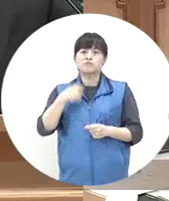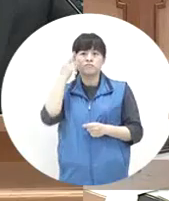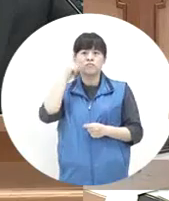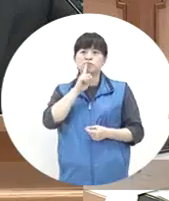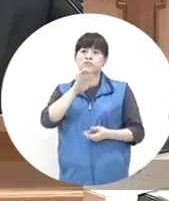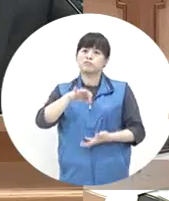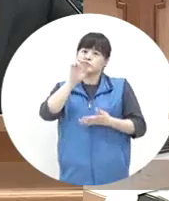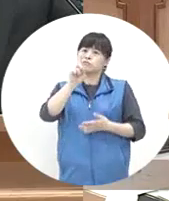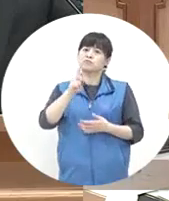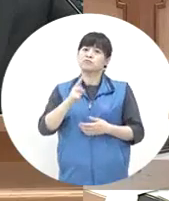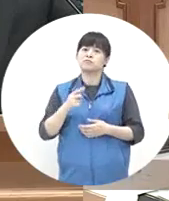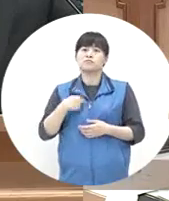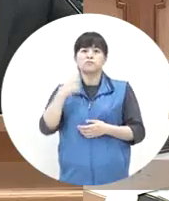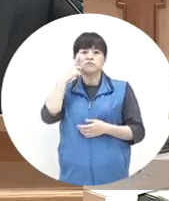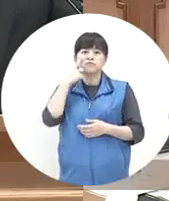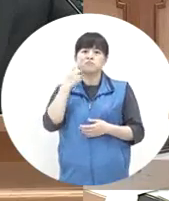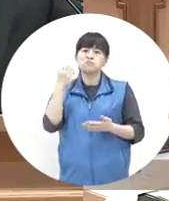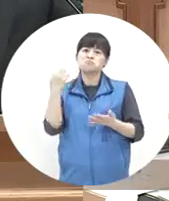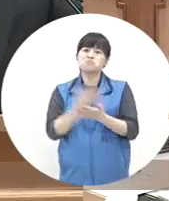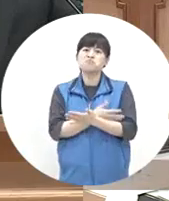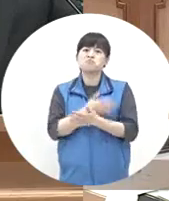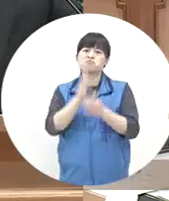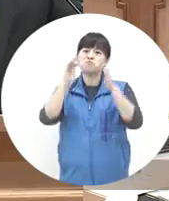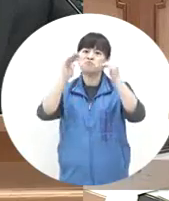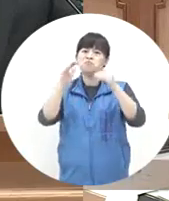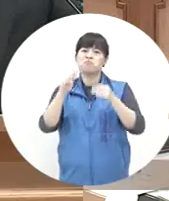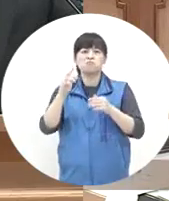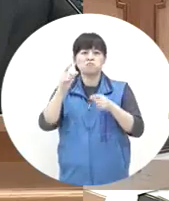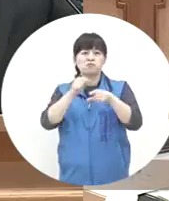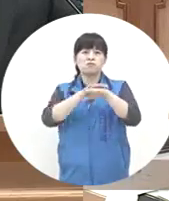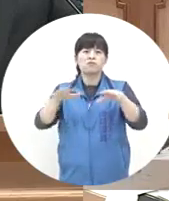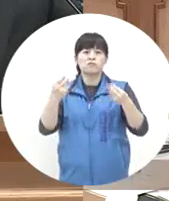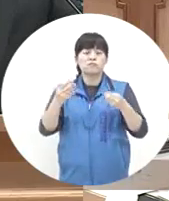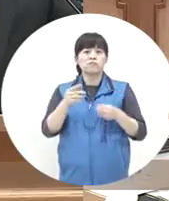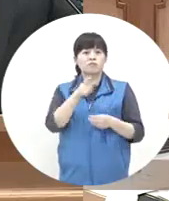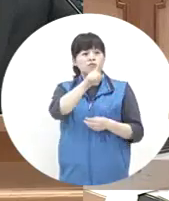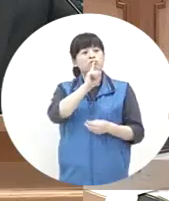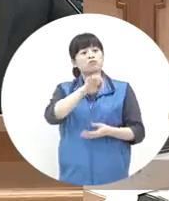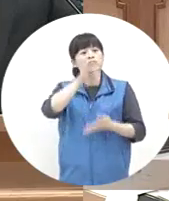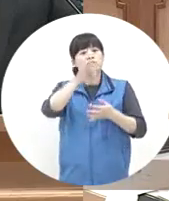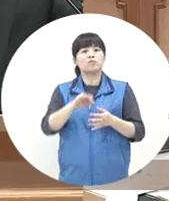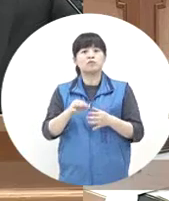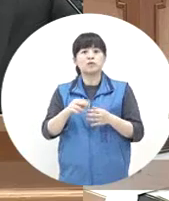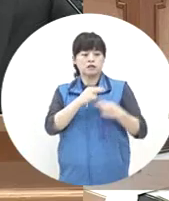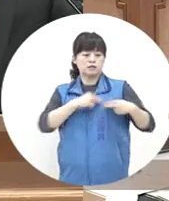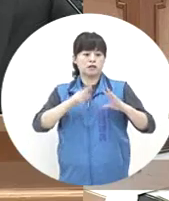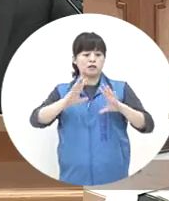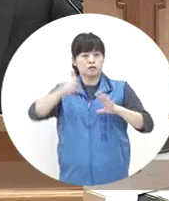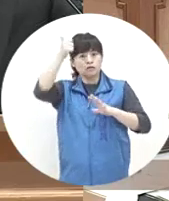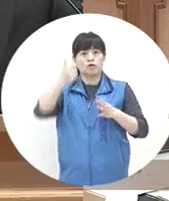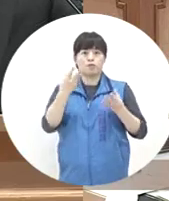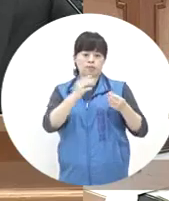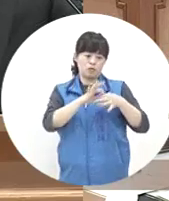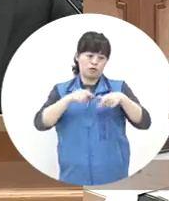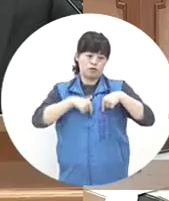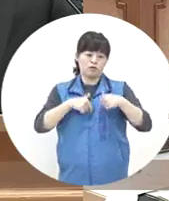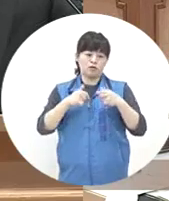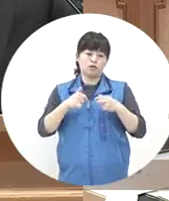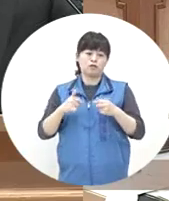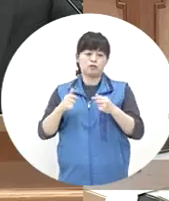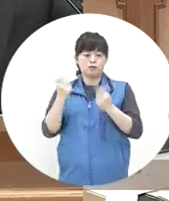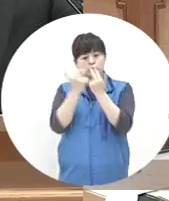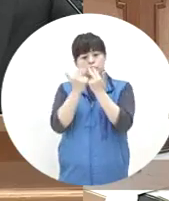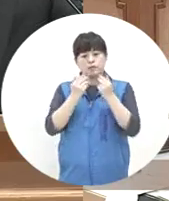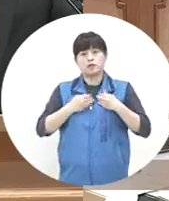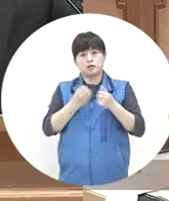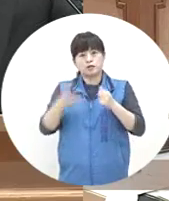话吼，我认为说不够厚道，也不够公平啦吼。市长有讲说蔡英文总统没有关心新北的疫情，我想请